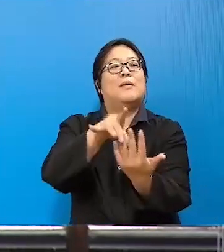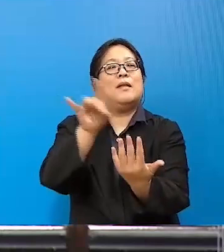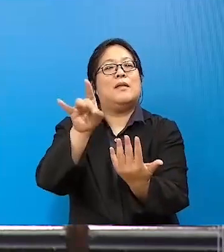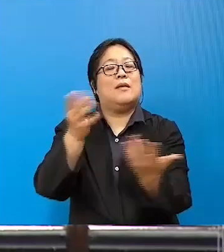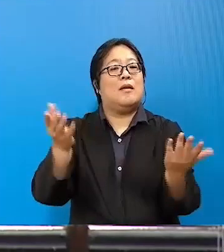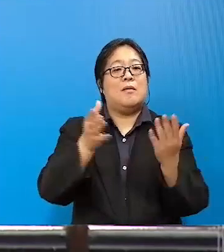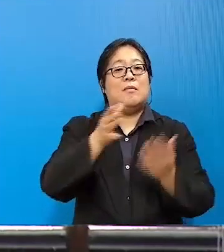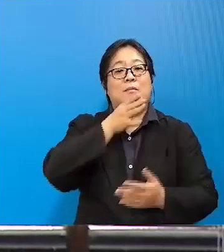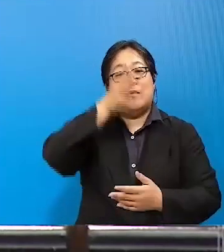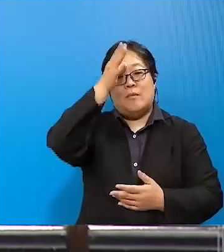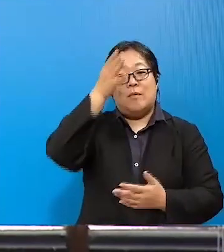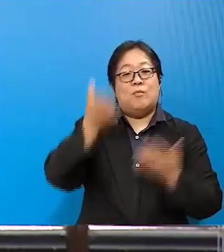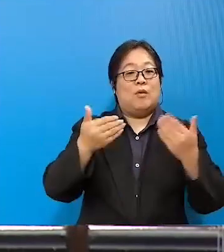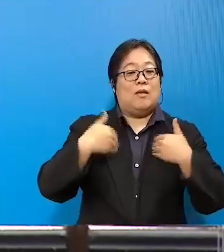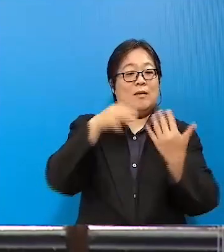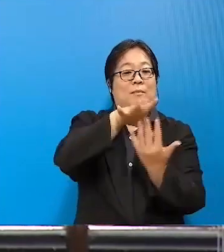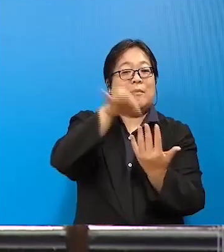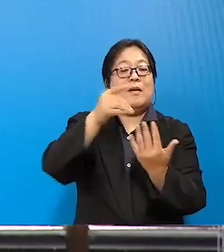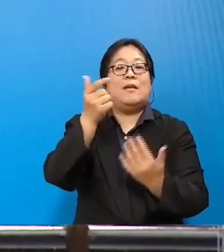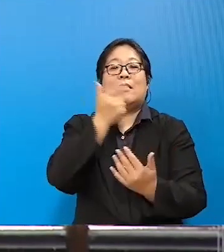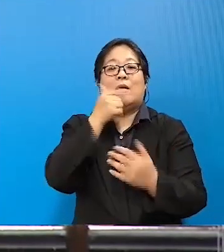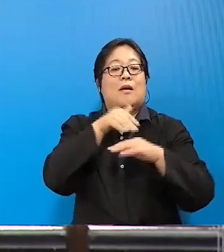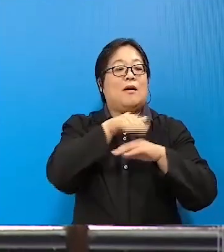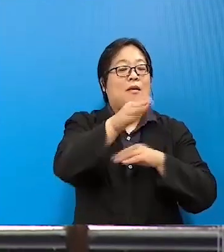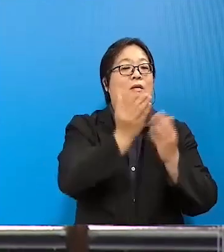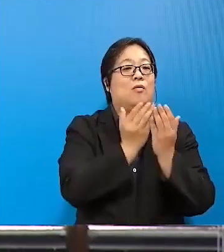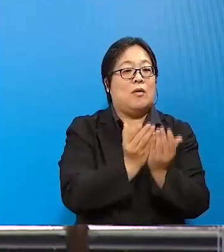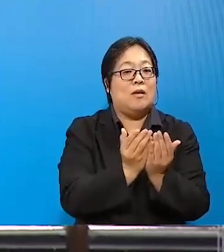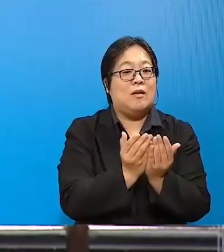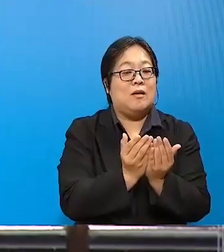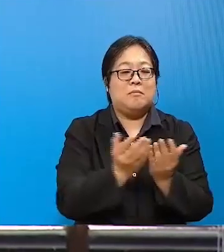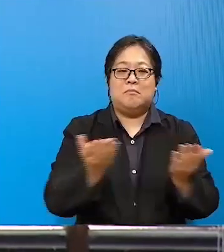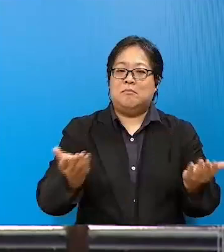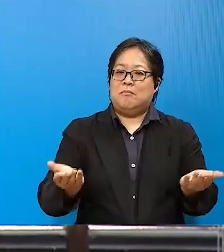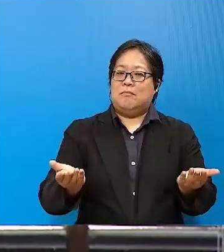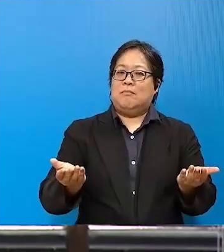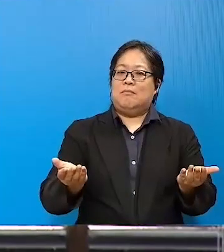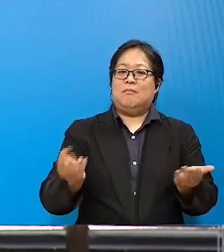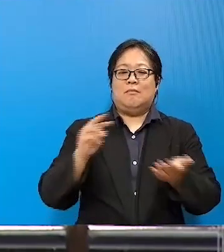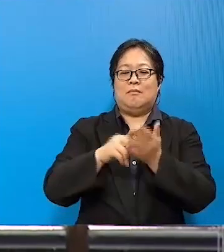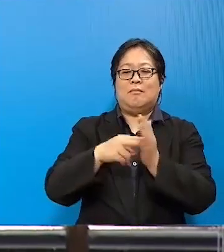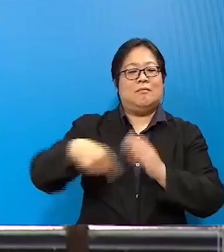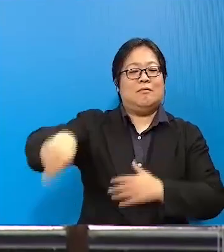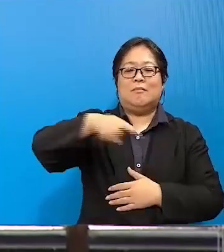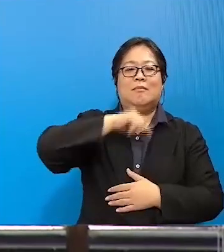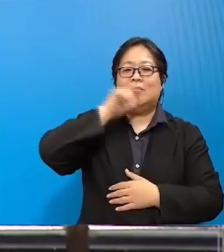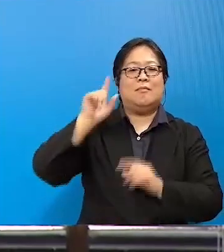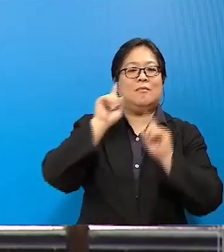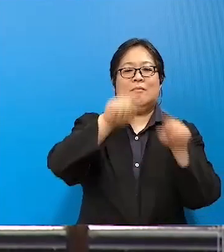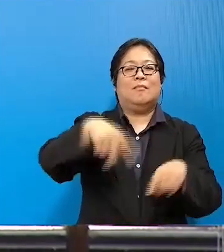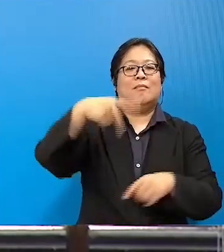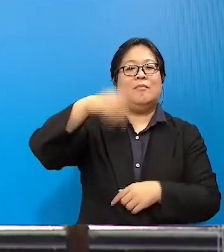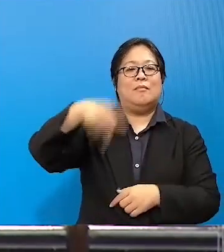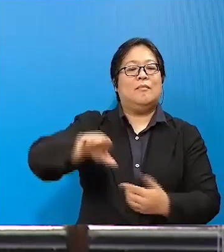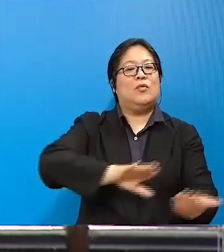Ibu bapa yang ambil option tidak pergi ke sekolah. Maka mereka tidak hadir ke PDP